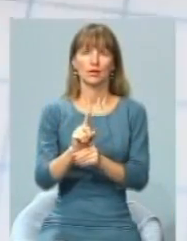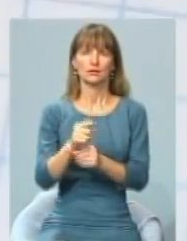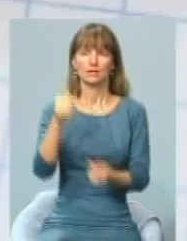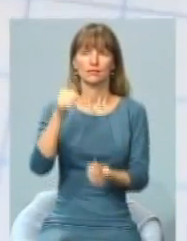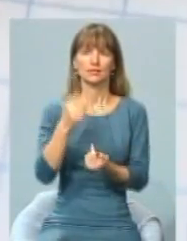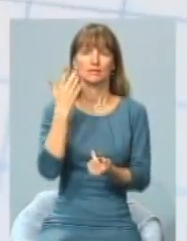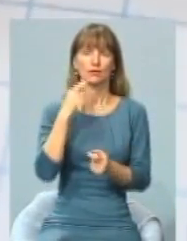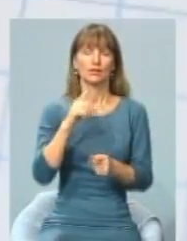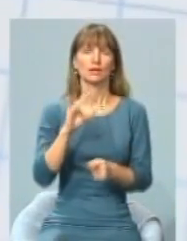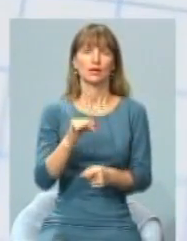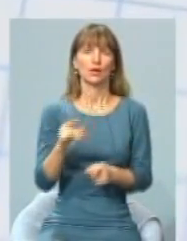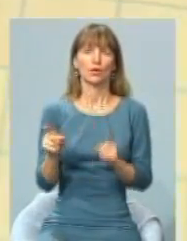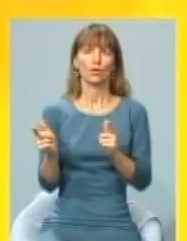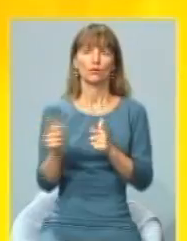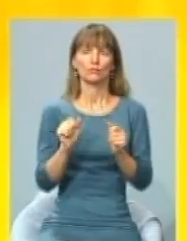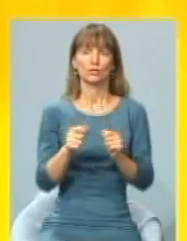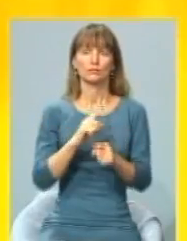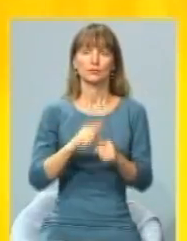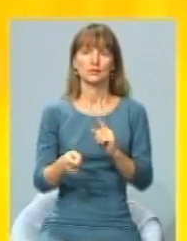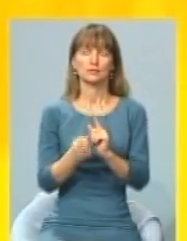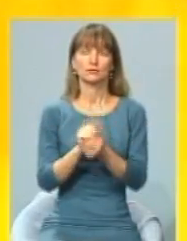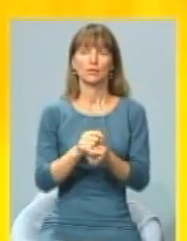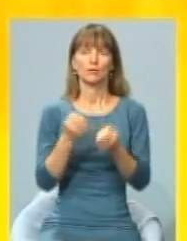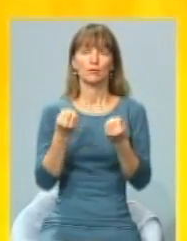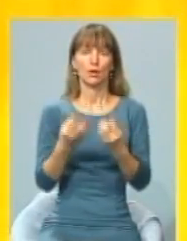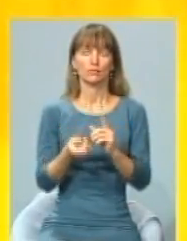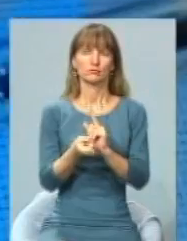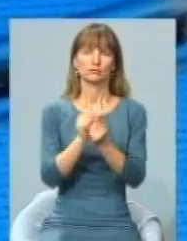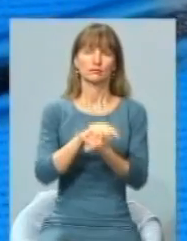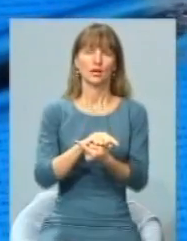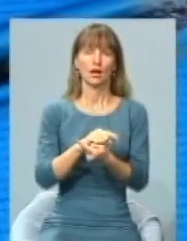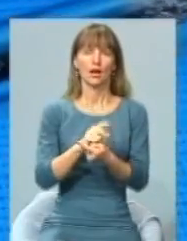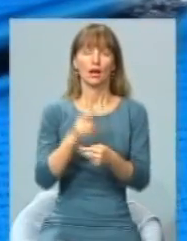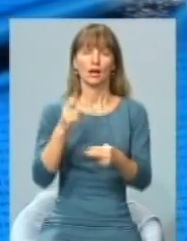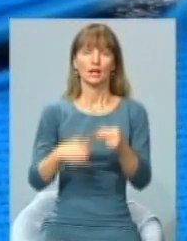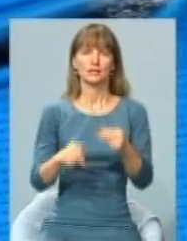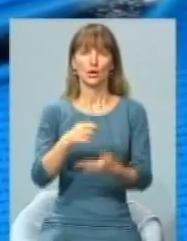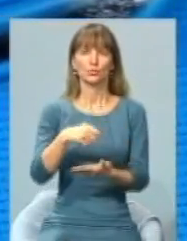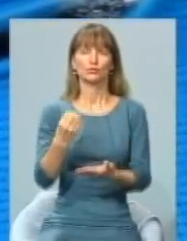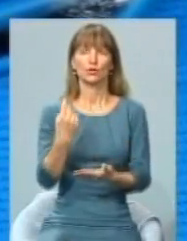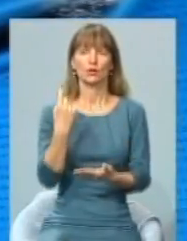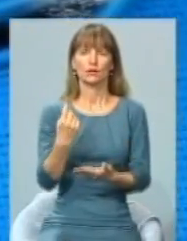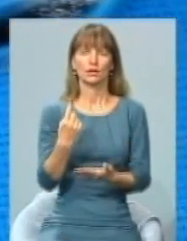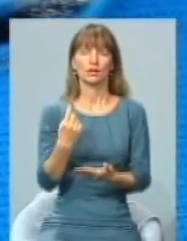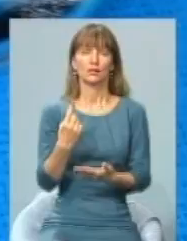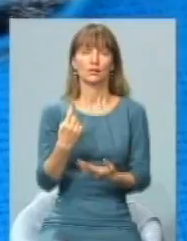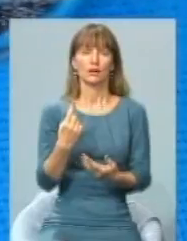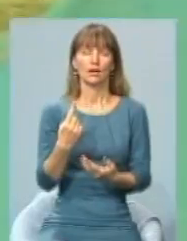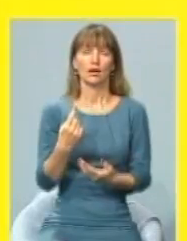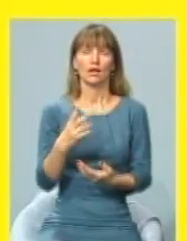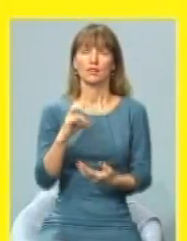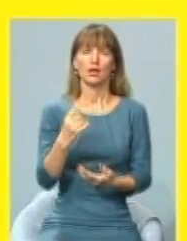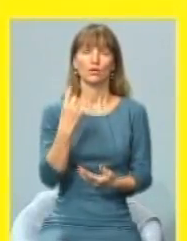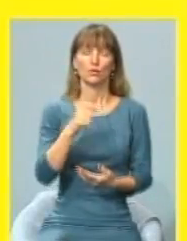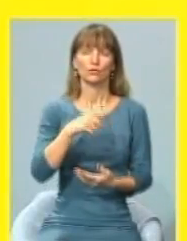Так ви зможете швидко змінювати колір пасти, просто помінявши краї ручки. Ще один варіант неординарної ручки, яка здивує